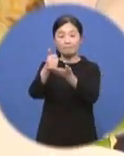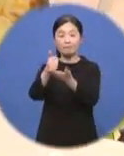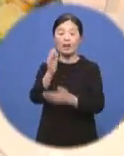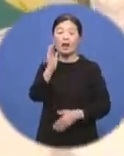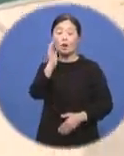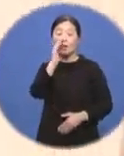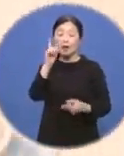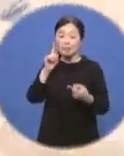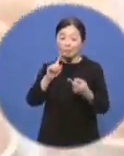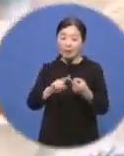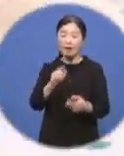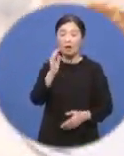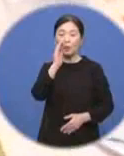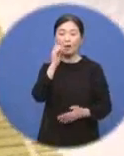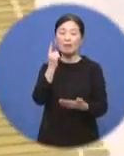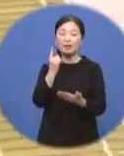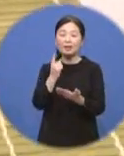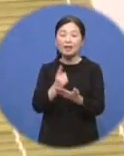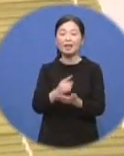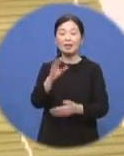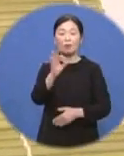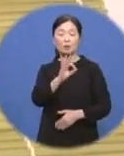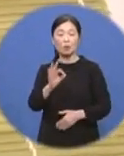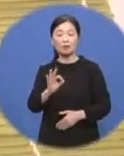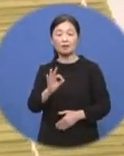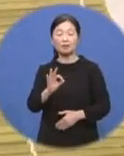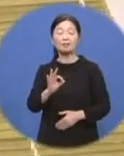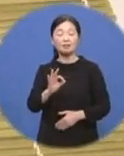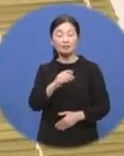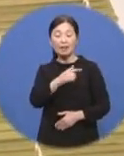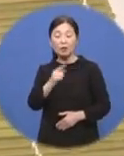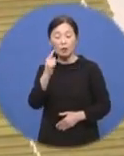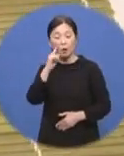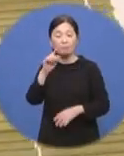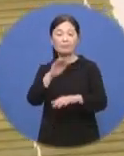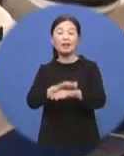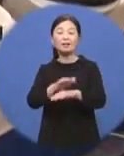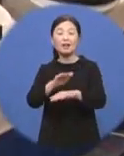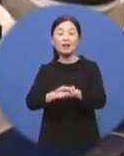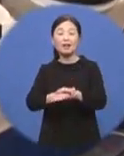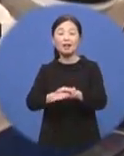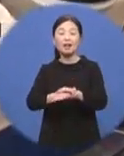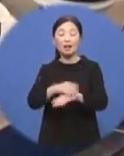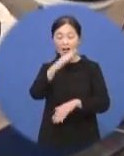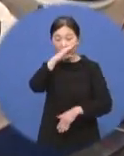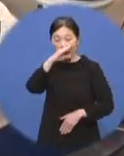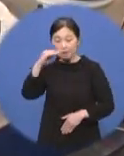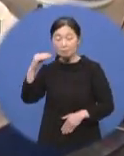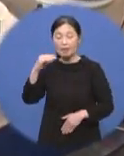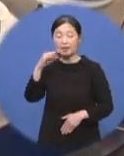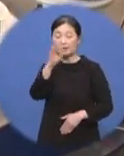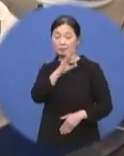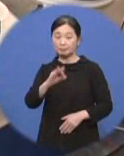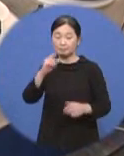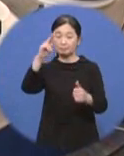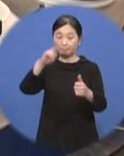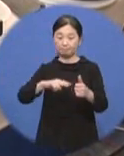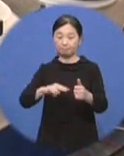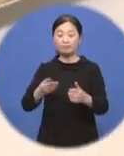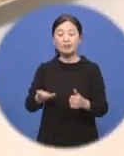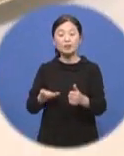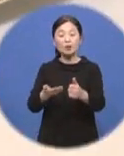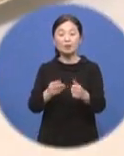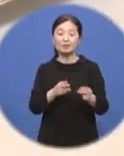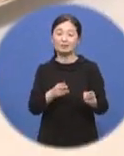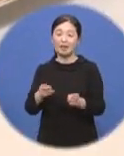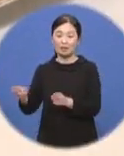しさ・和歌山ならではのものなどの観点から優良な県産品を認定・推奨する制度で今